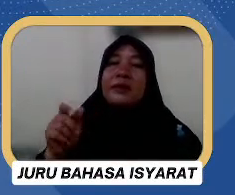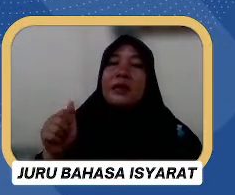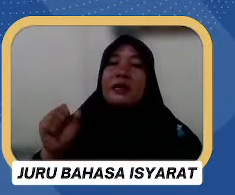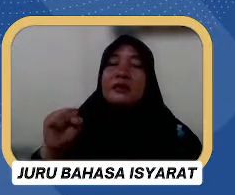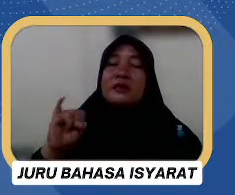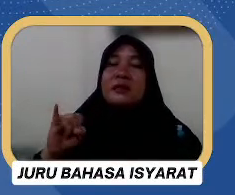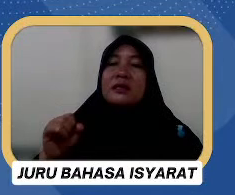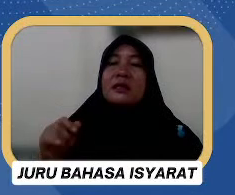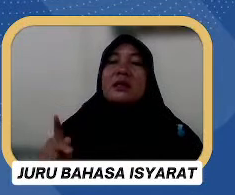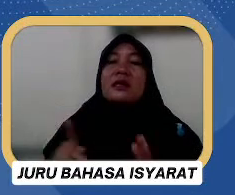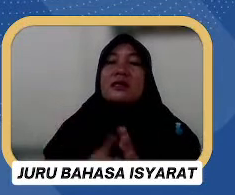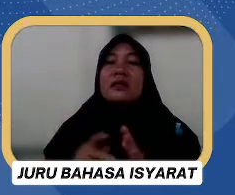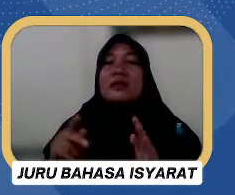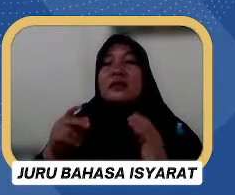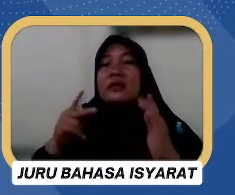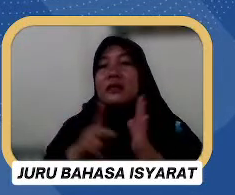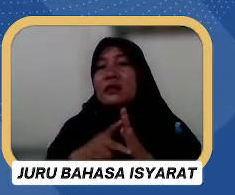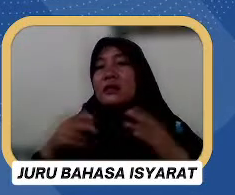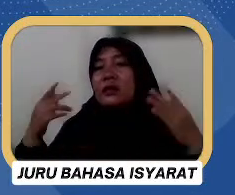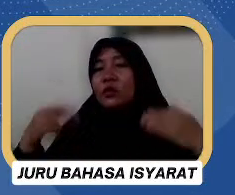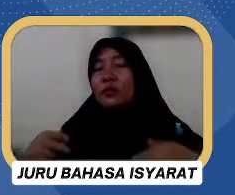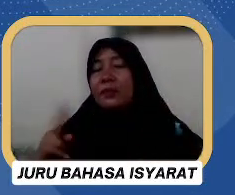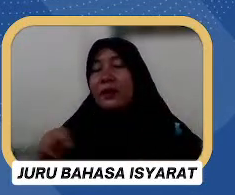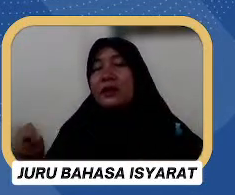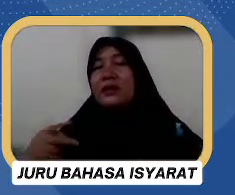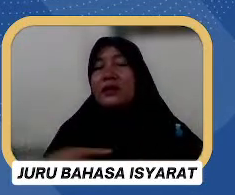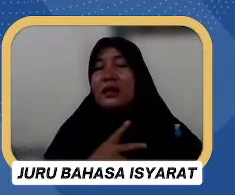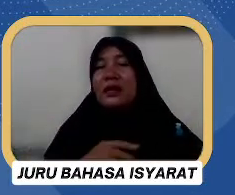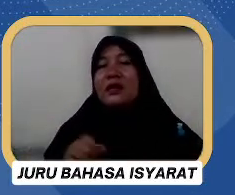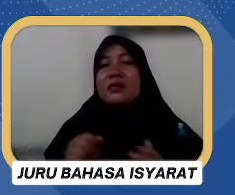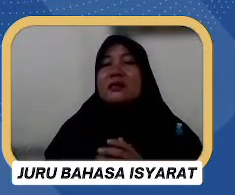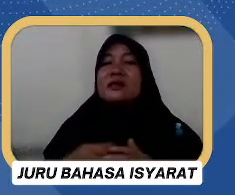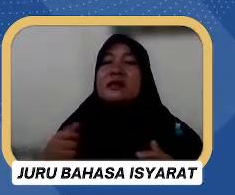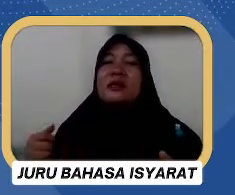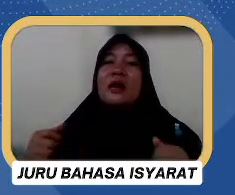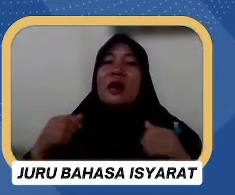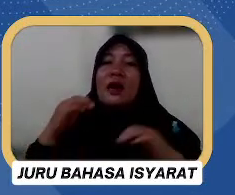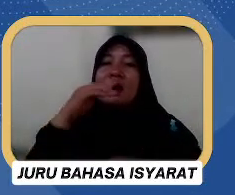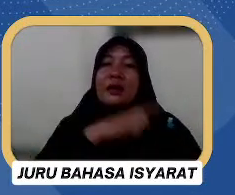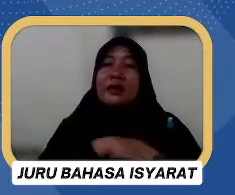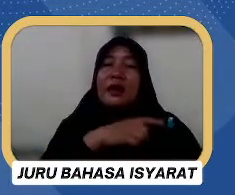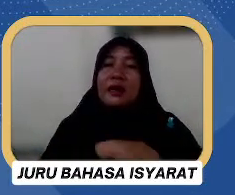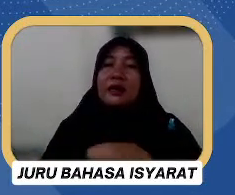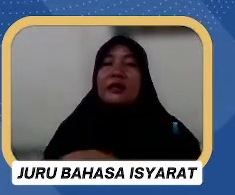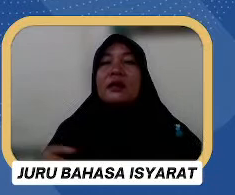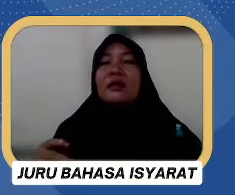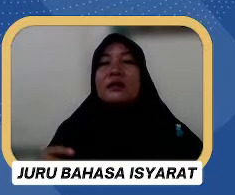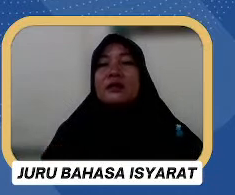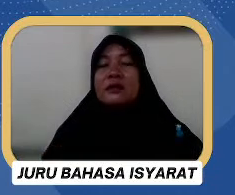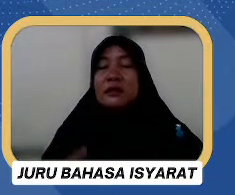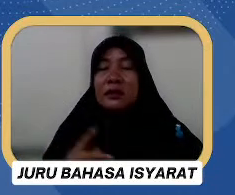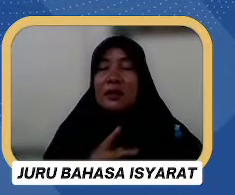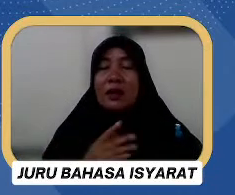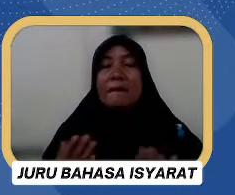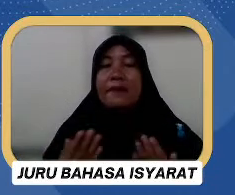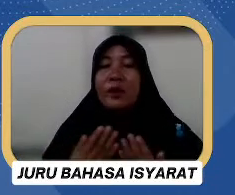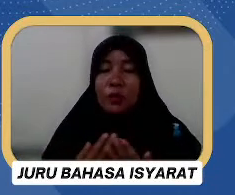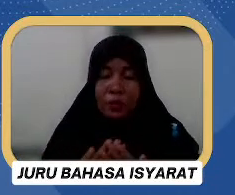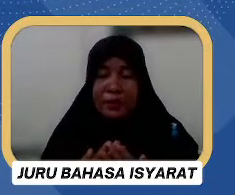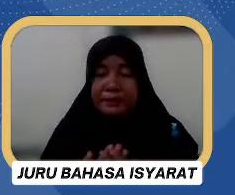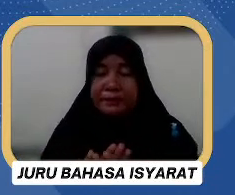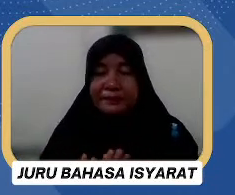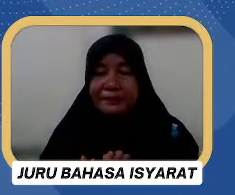webinar hari ini, kita berdoa bersama terlebih dahulu. Berdoa menurut agama dan kepercayaan masing-masing. Berdoa